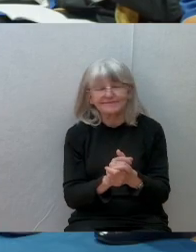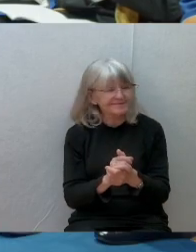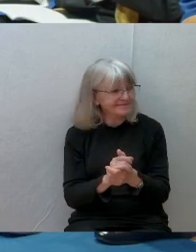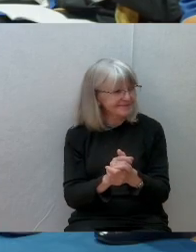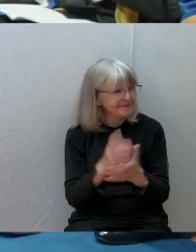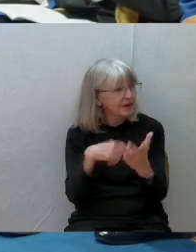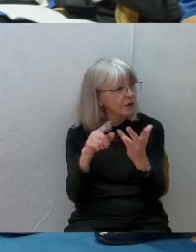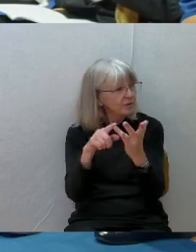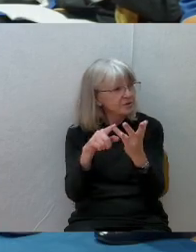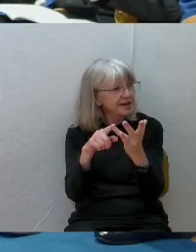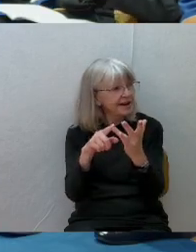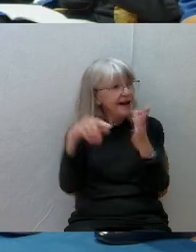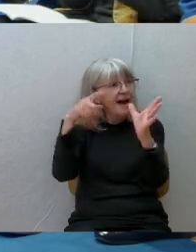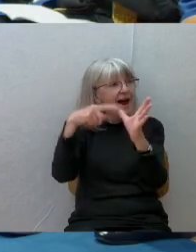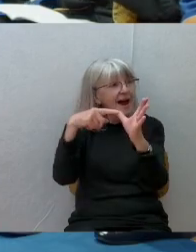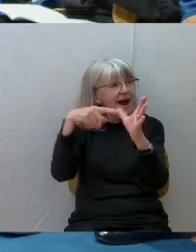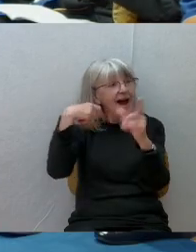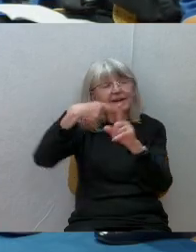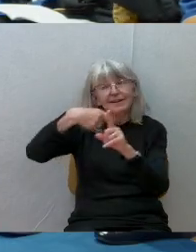Umotola Akindolani.